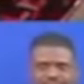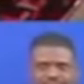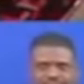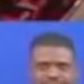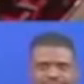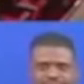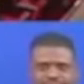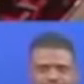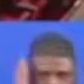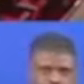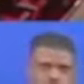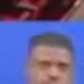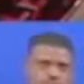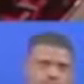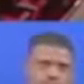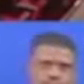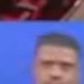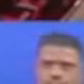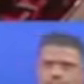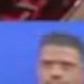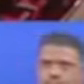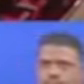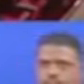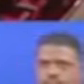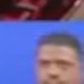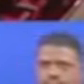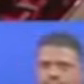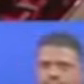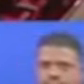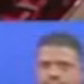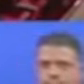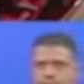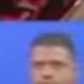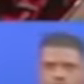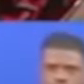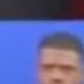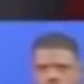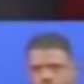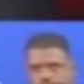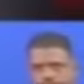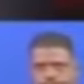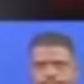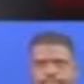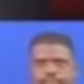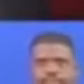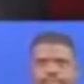Mheshimiwa Colonel Ahmed Abbas, Mheshimiwa Ahmed Abbas Ahmed Ruvuma.